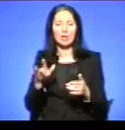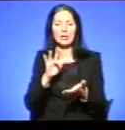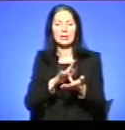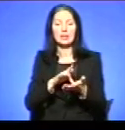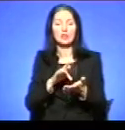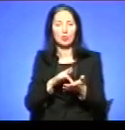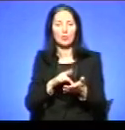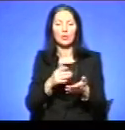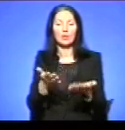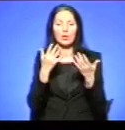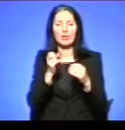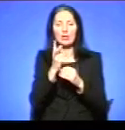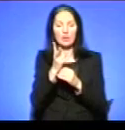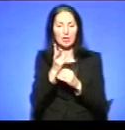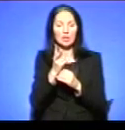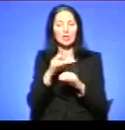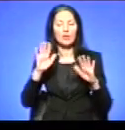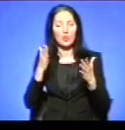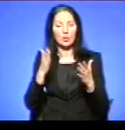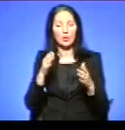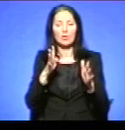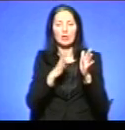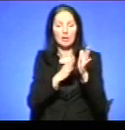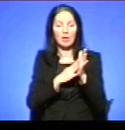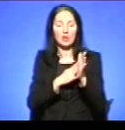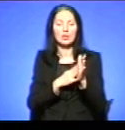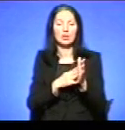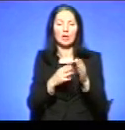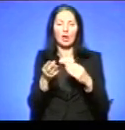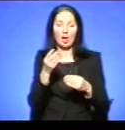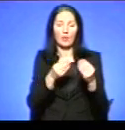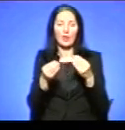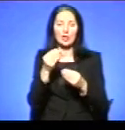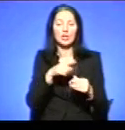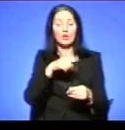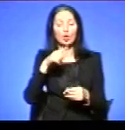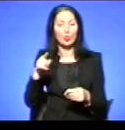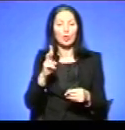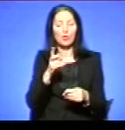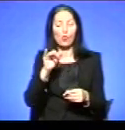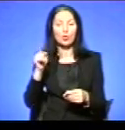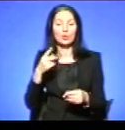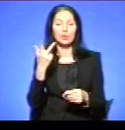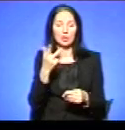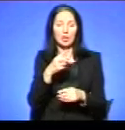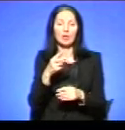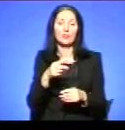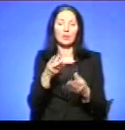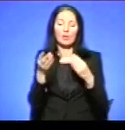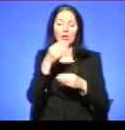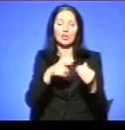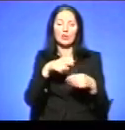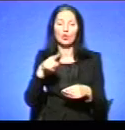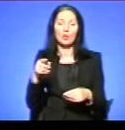виявили 12 відповідних випадків, 9 з ознаками підробки ідентифікаційних номерів кузову і 3 двигуна. Якщо під